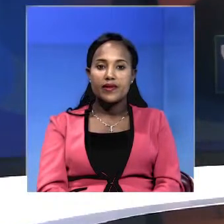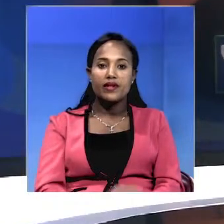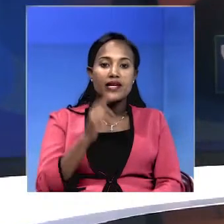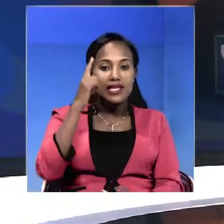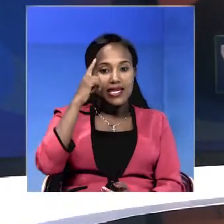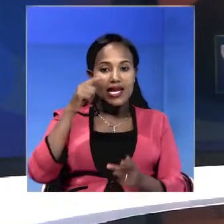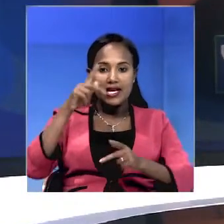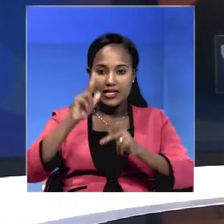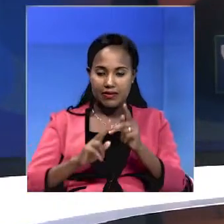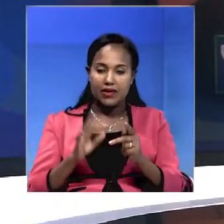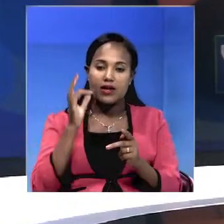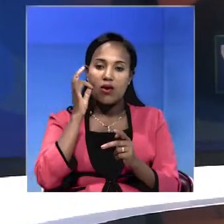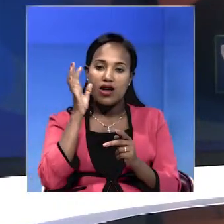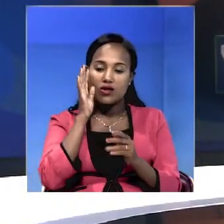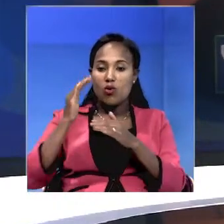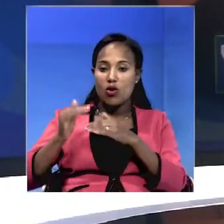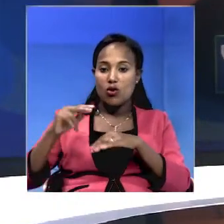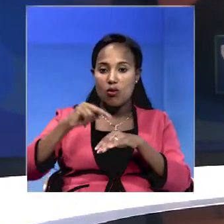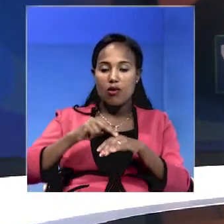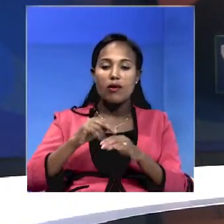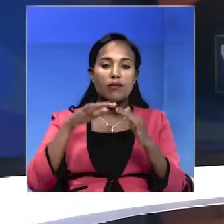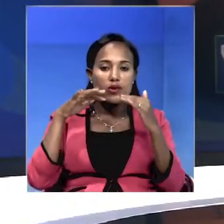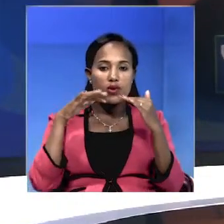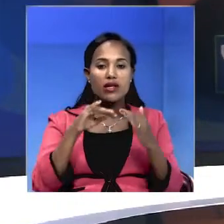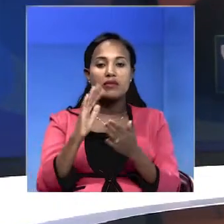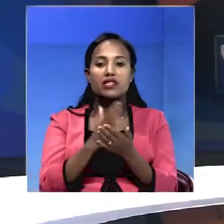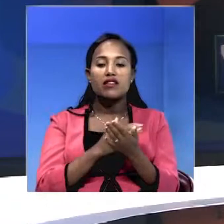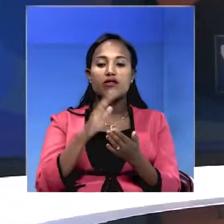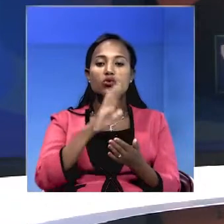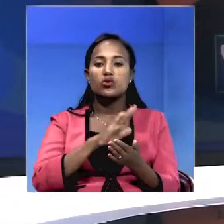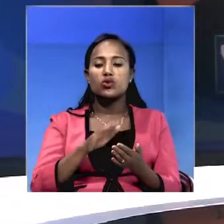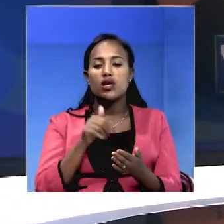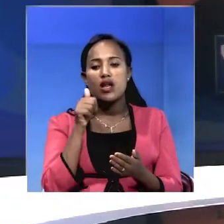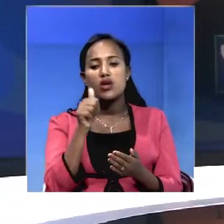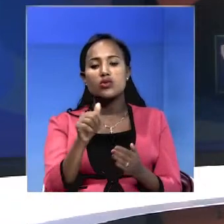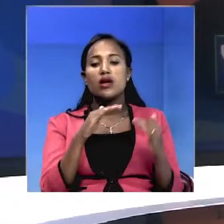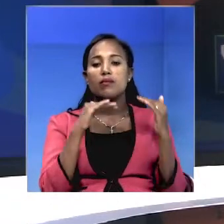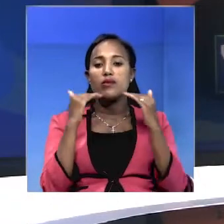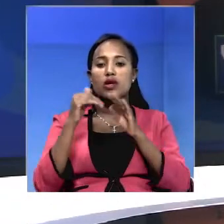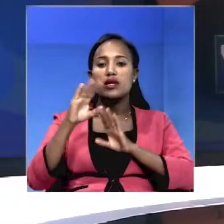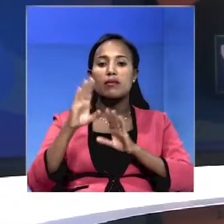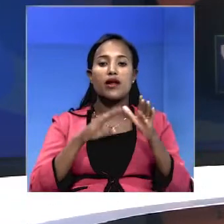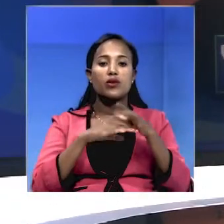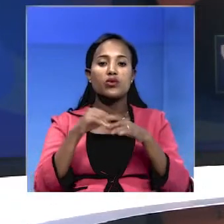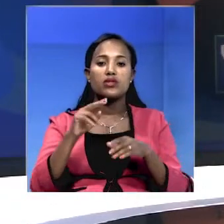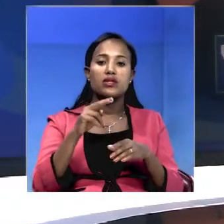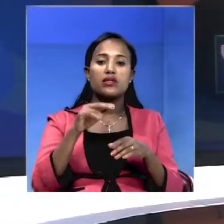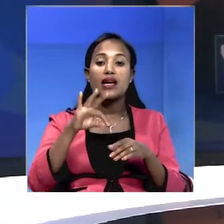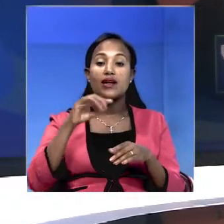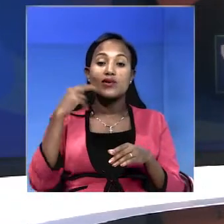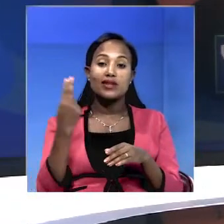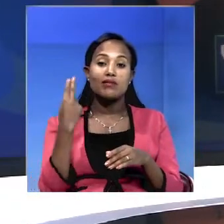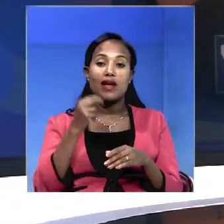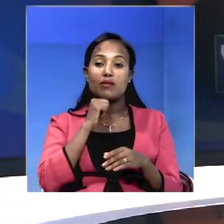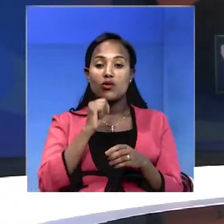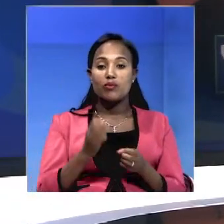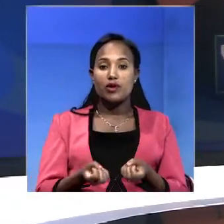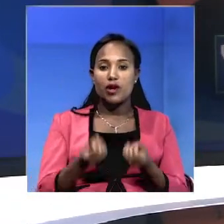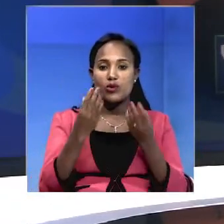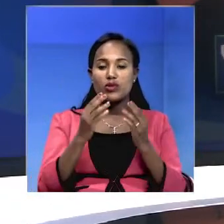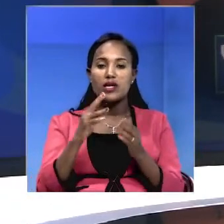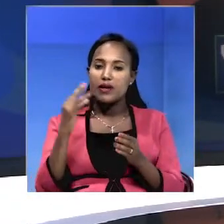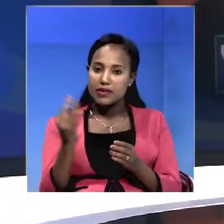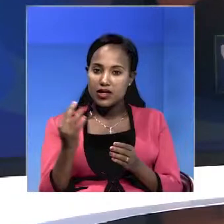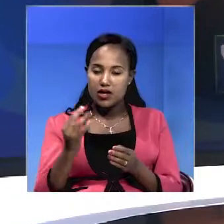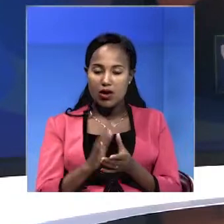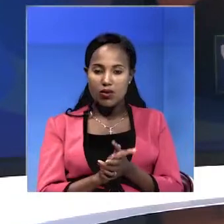የትግራይ ህዝብ ከህወሓት ጎን ቆሞ በጦርነት መሳተፍ ልጆቹንና ራሱን መስዋዕት ከማድረግ ውጪ ያገኘው ጥቅም አለመኖሩን በርካቶች